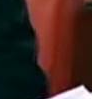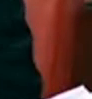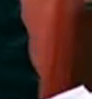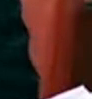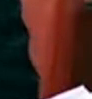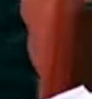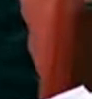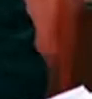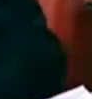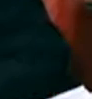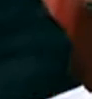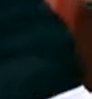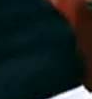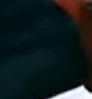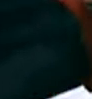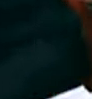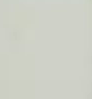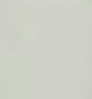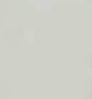şekilde...